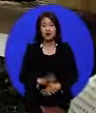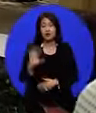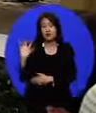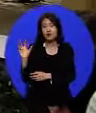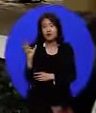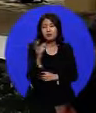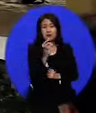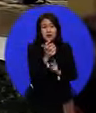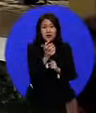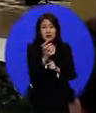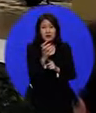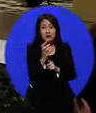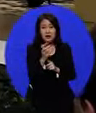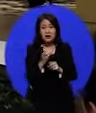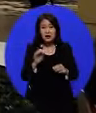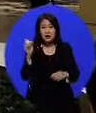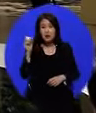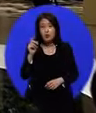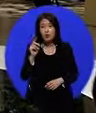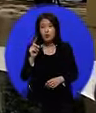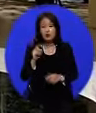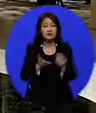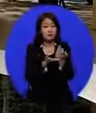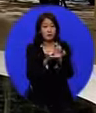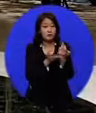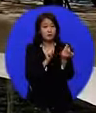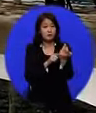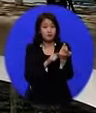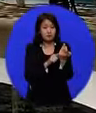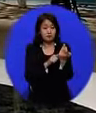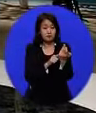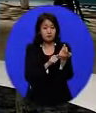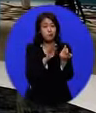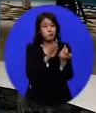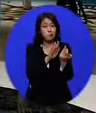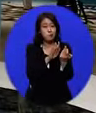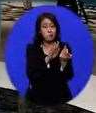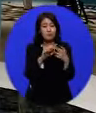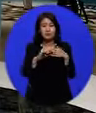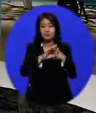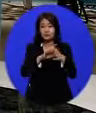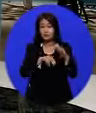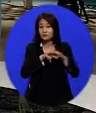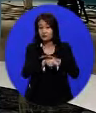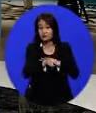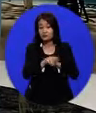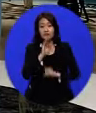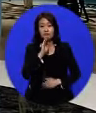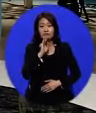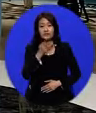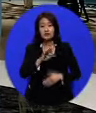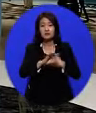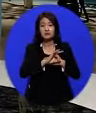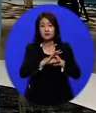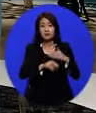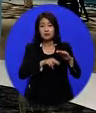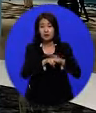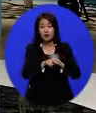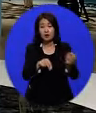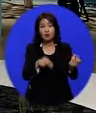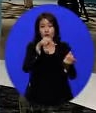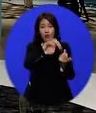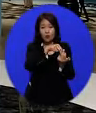폭풍우에 일시적으로 어떤 섬에 정착을 하게 돼요. 임시 피난한 거죠. 그런데 임시 피난해서